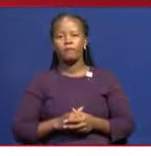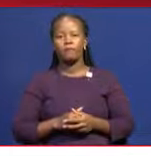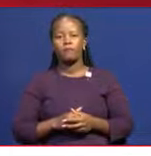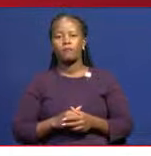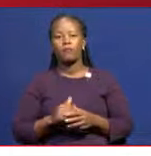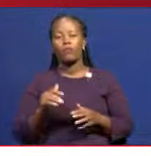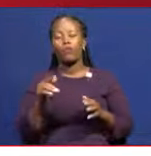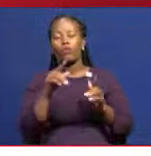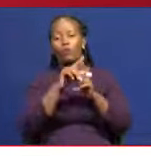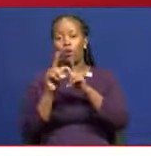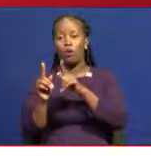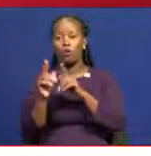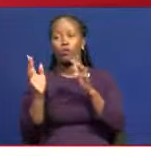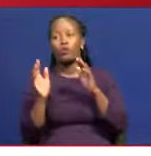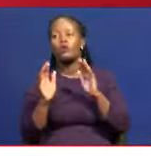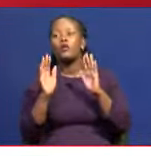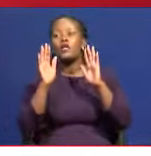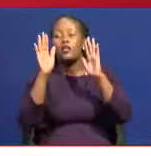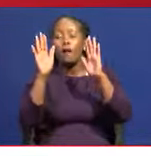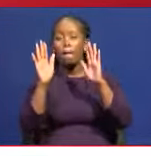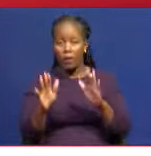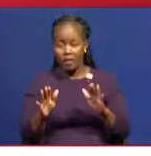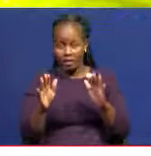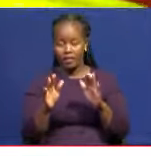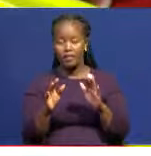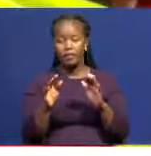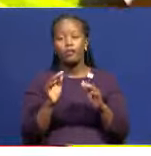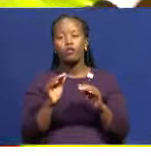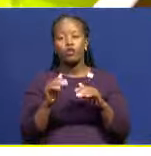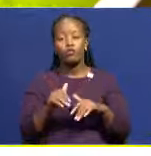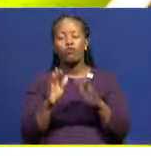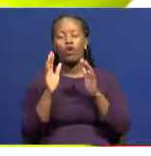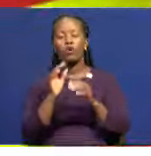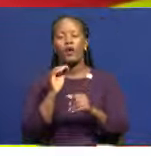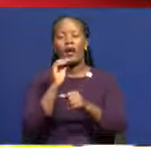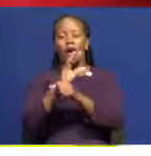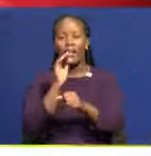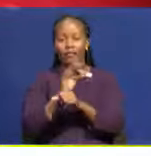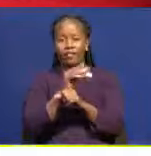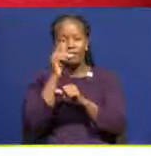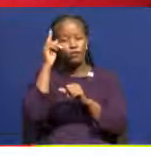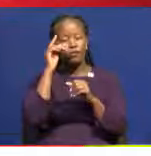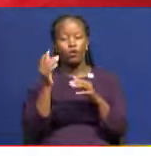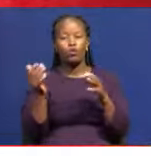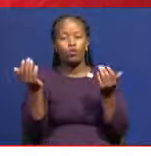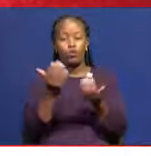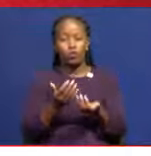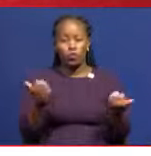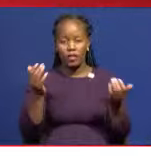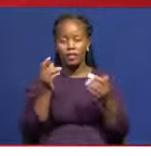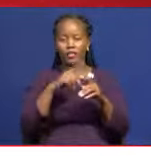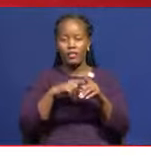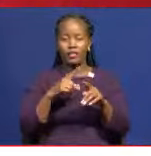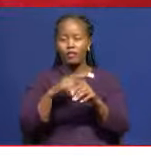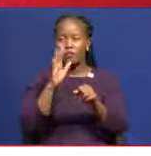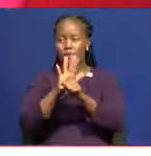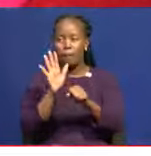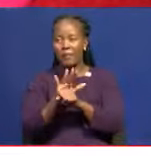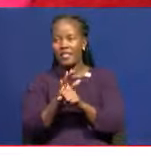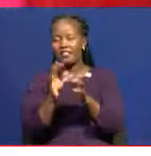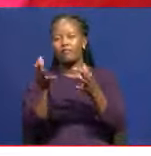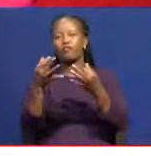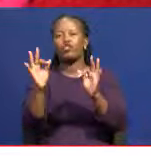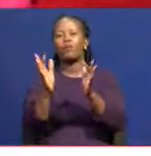Aidha, ipo haja ya kuzingatia taratibu mwafaka na ushauri pindi watoto hawa wanapotolewa katika mazingira haya na kutangamana na dunia